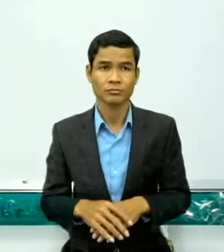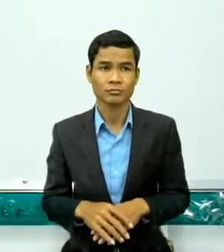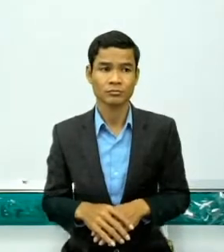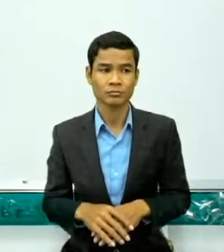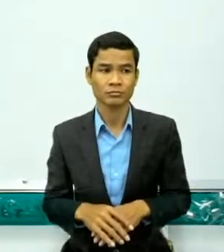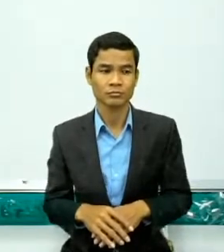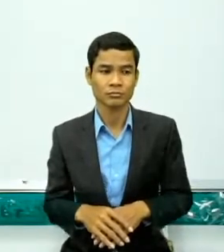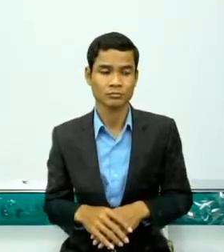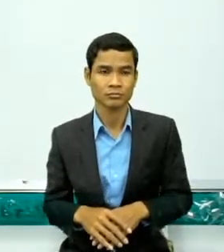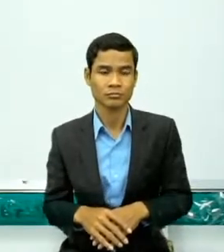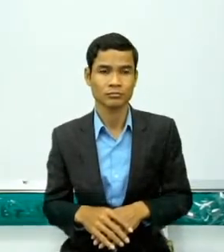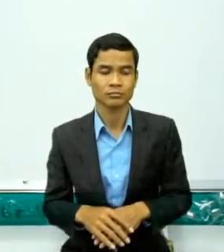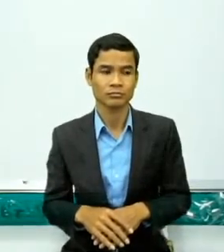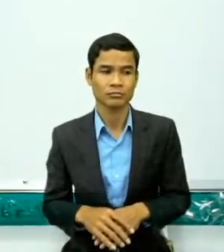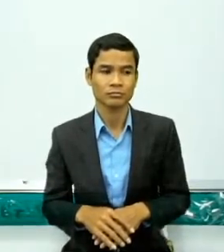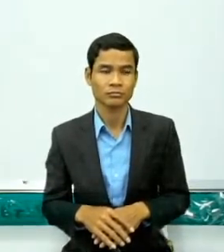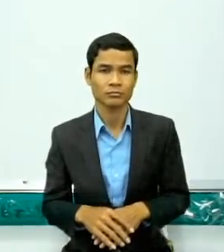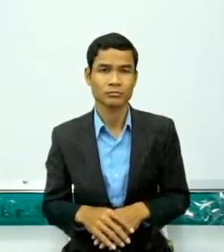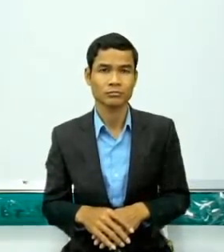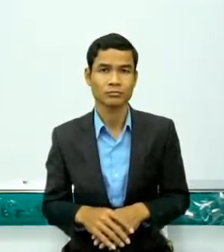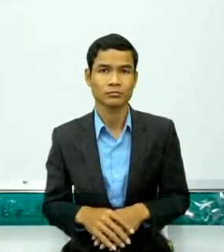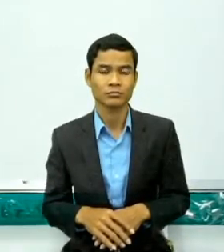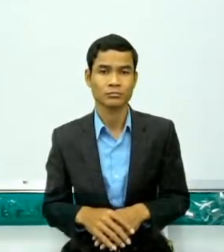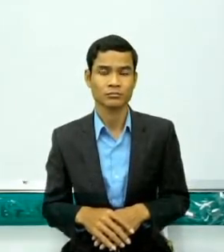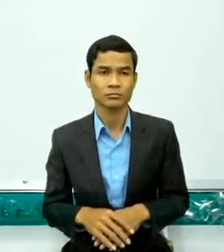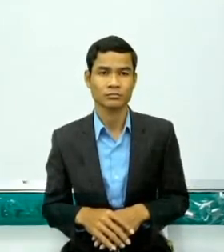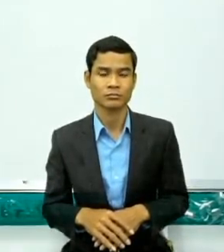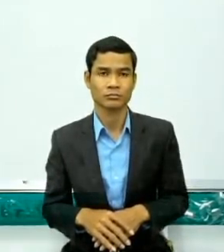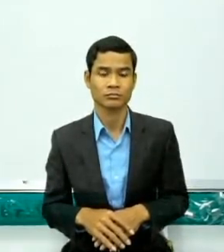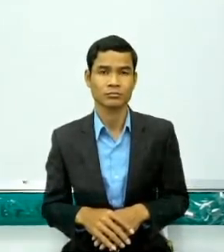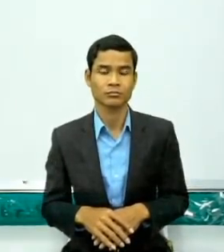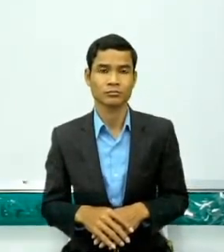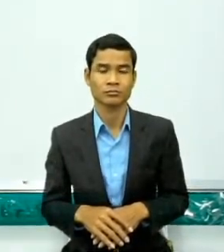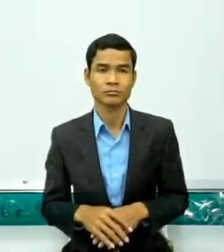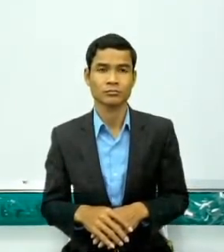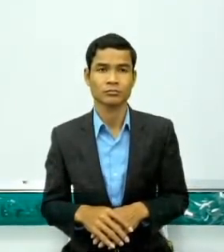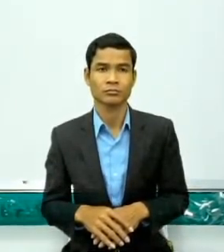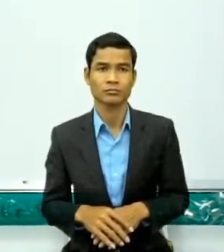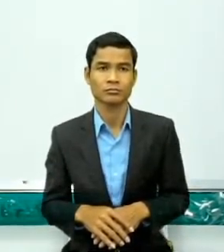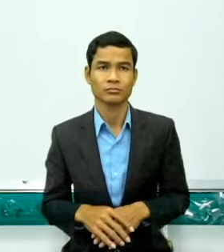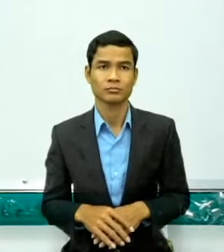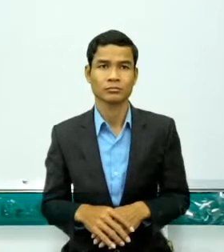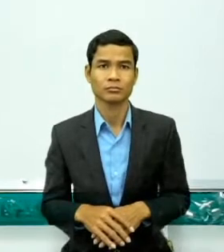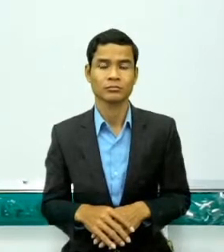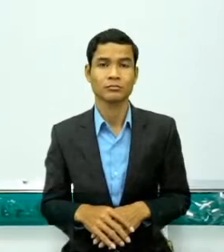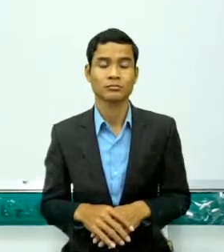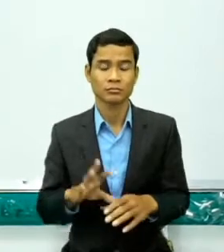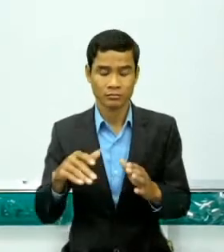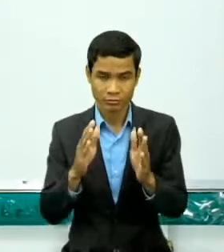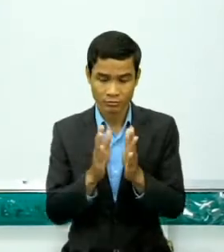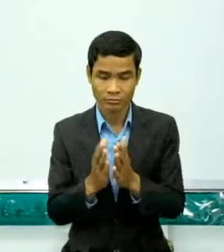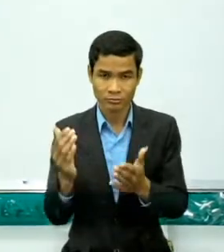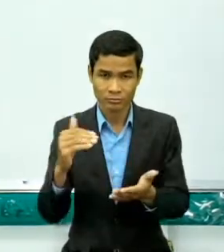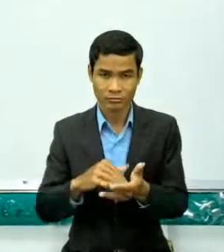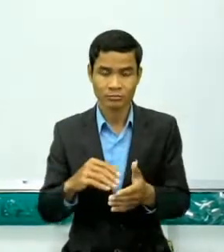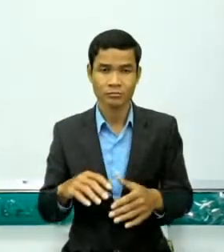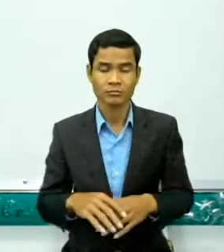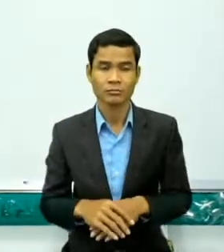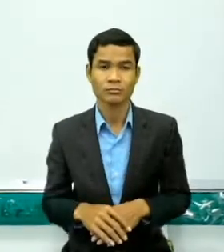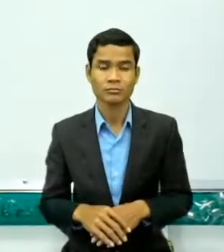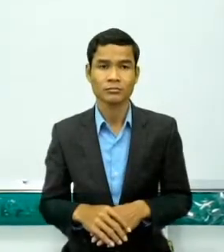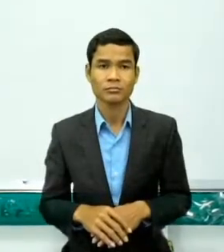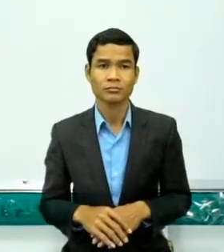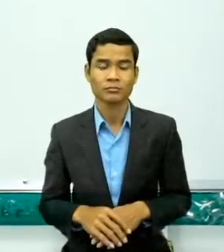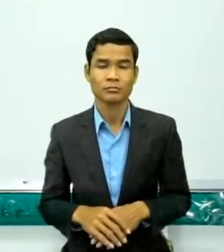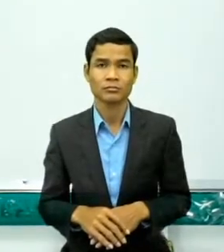អ អរគុណកូនម្ដងទៀត